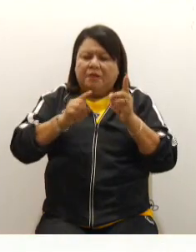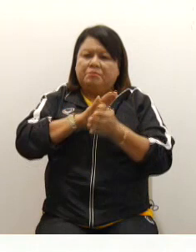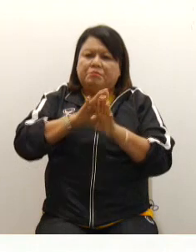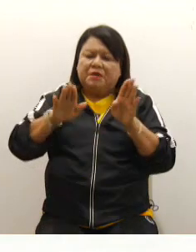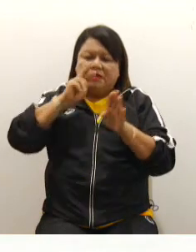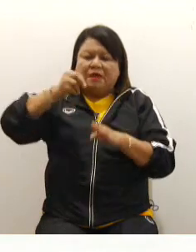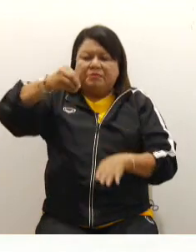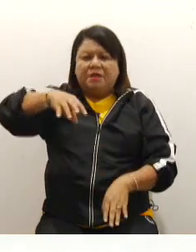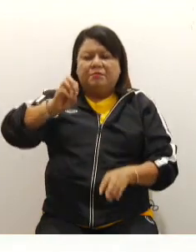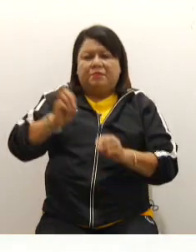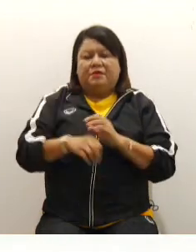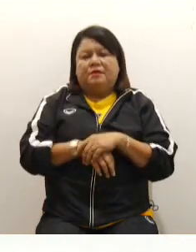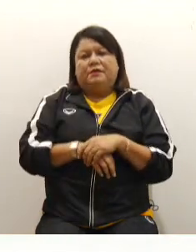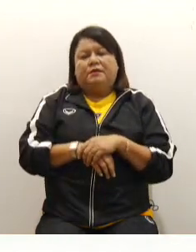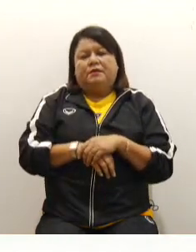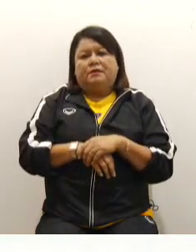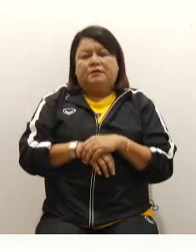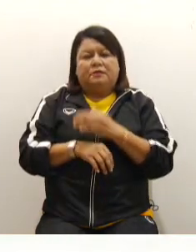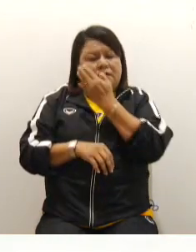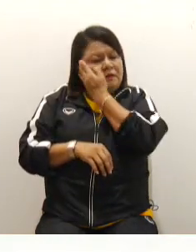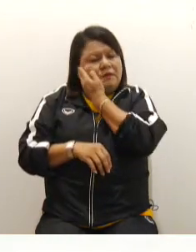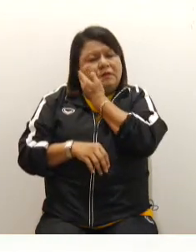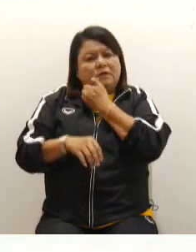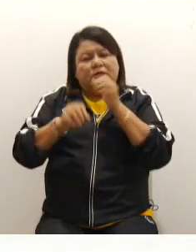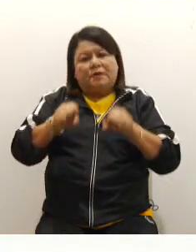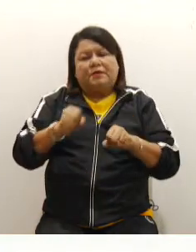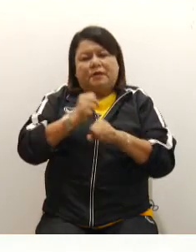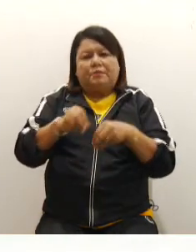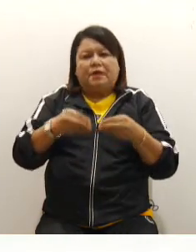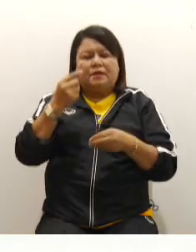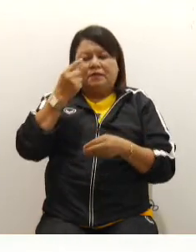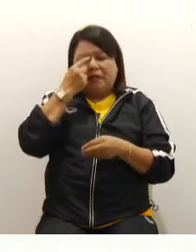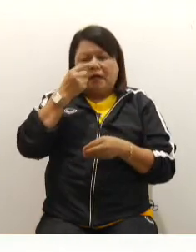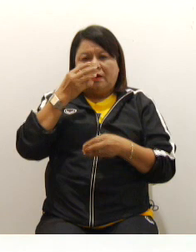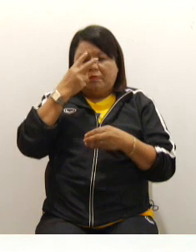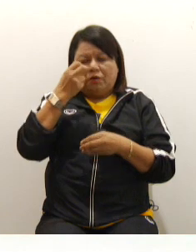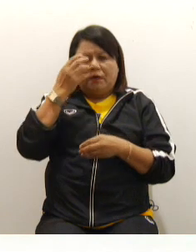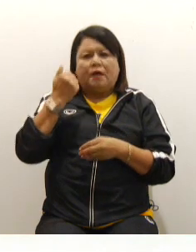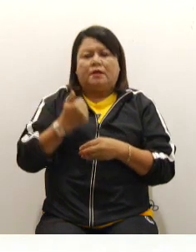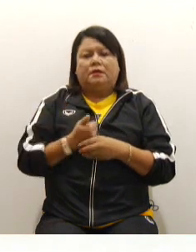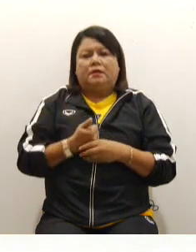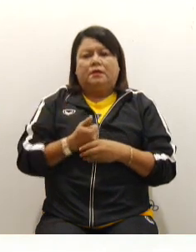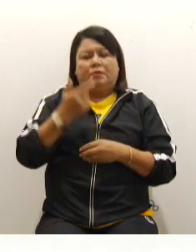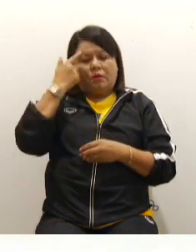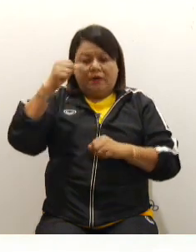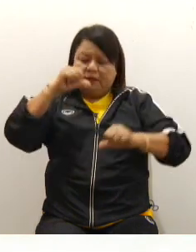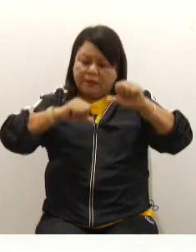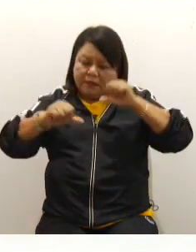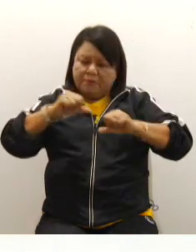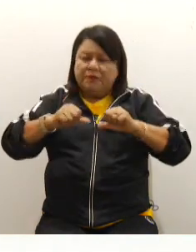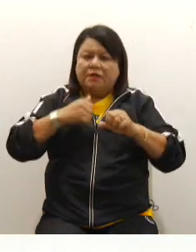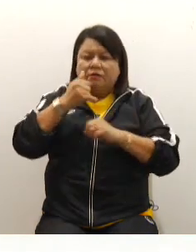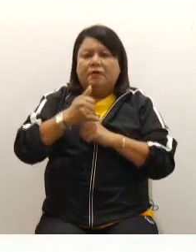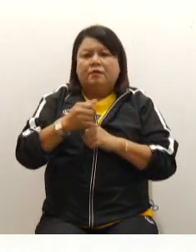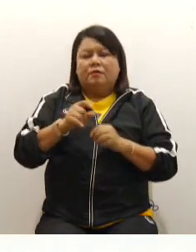อะมีบาเยอะแยะไปหมดเลยนะคะซึ่งสามารถที่ทำให้ตาคุณบอดได้คุณจะตาบอดเพราะว่าสารเคมีที่เข้าตาหรือคุณจะตาบอดเพราะเชื้อโรค